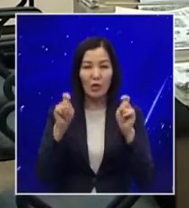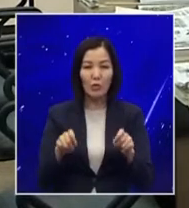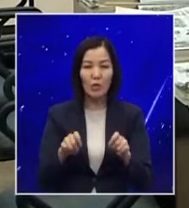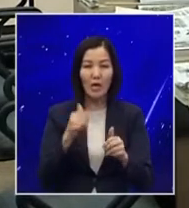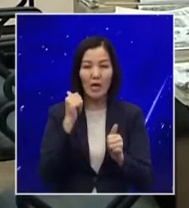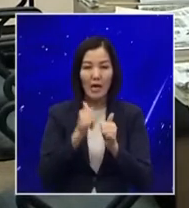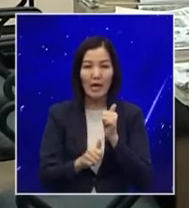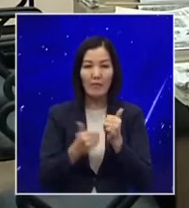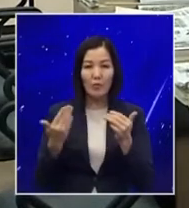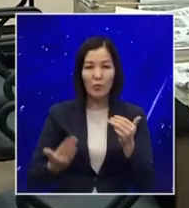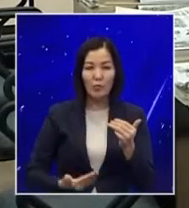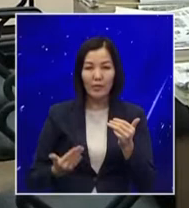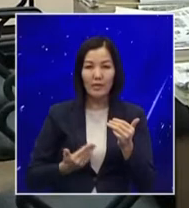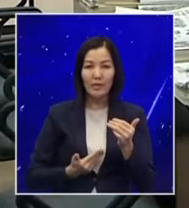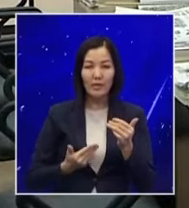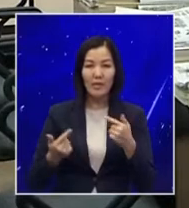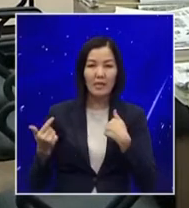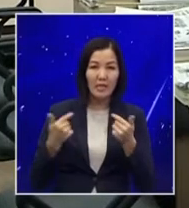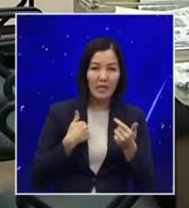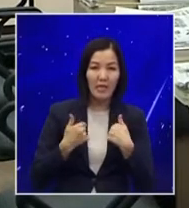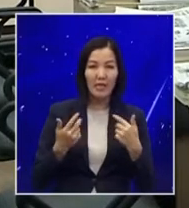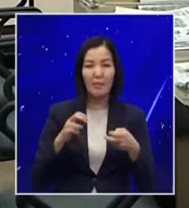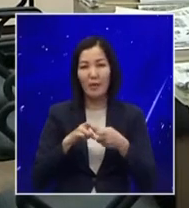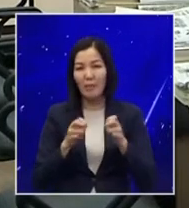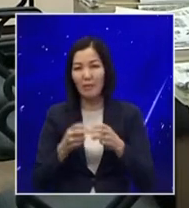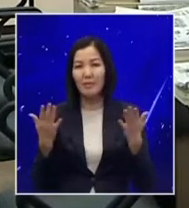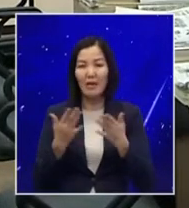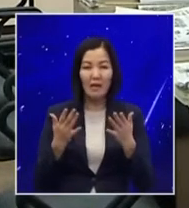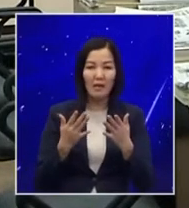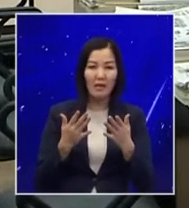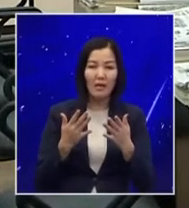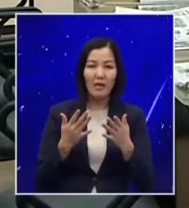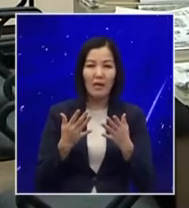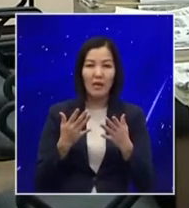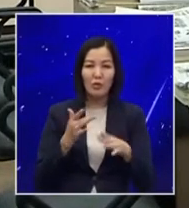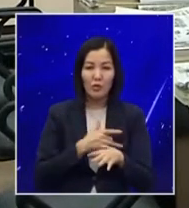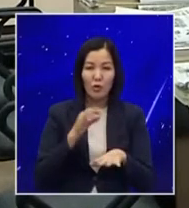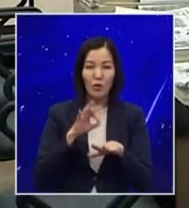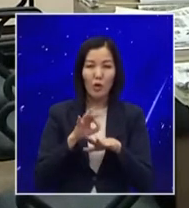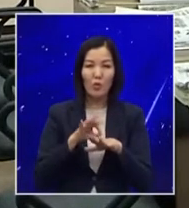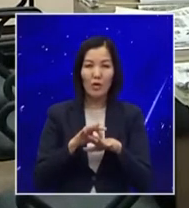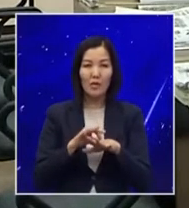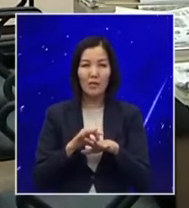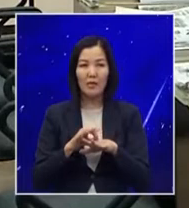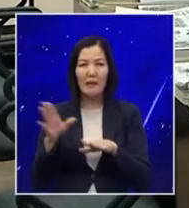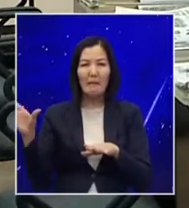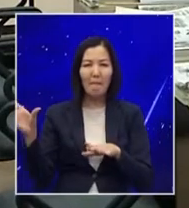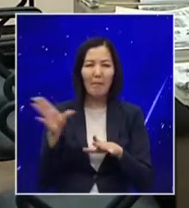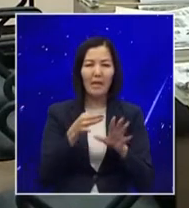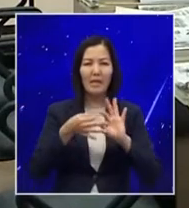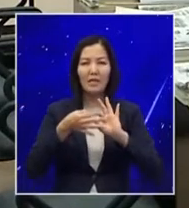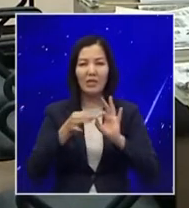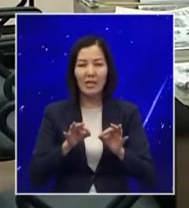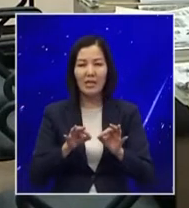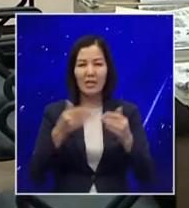оның әрбір өмірден алған соққысына қалай жанының күйзелгені, жанының ауырғаны, бүткіл адамның